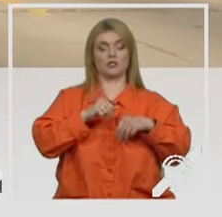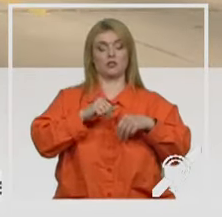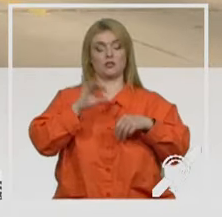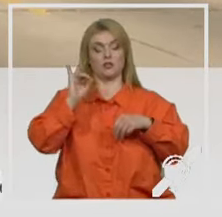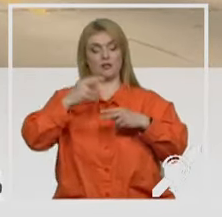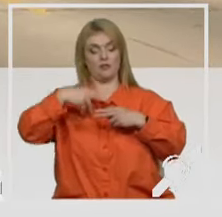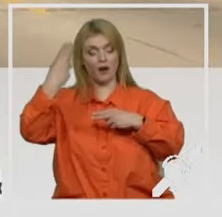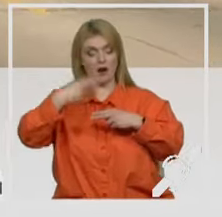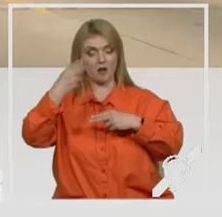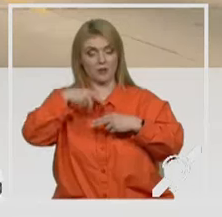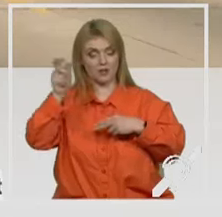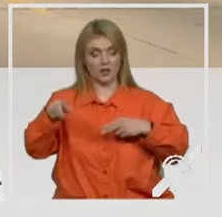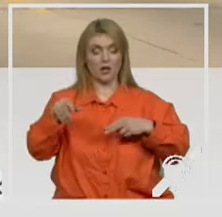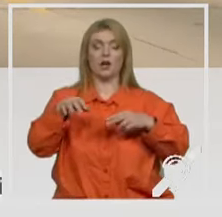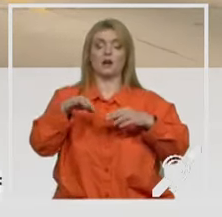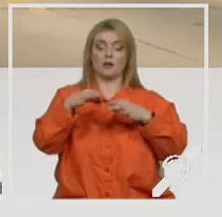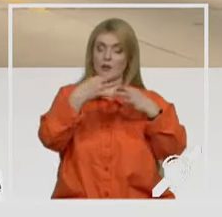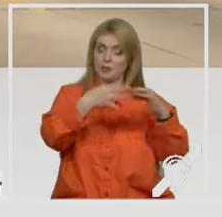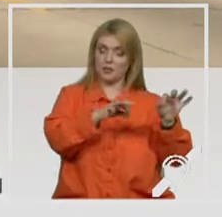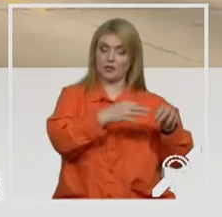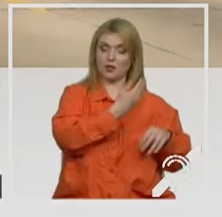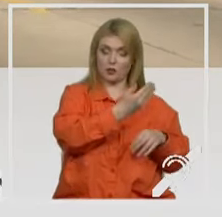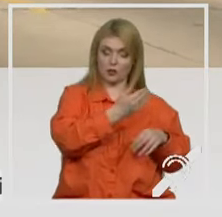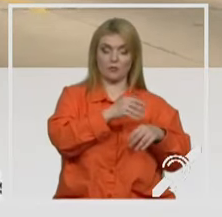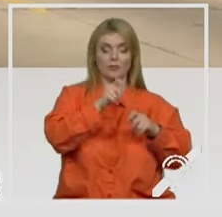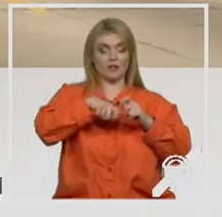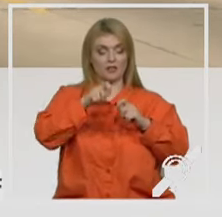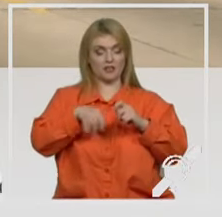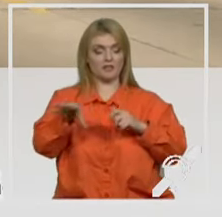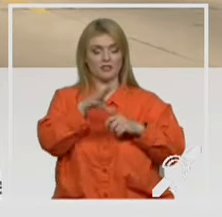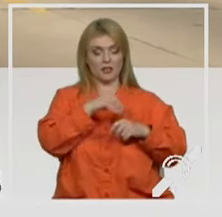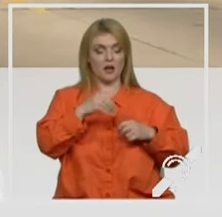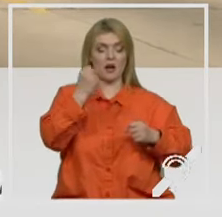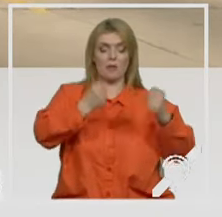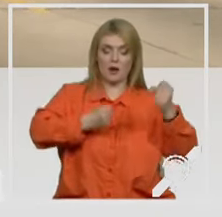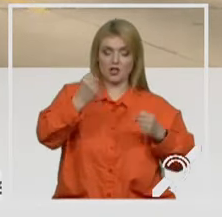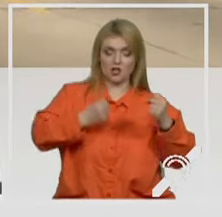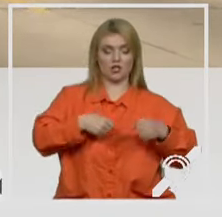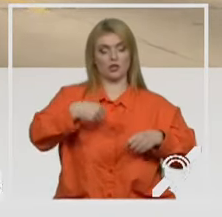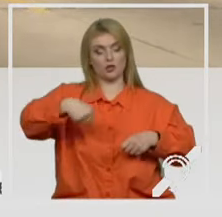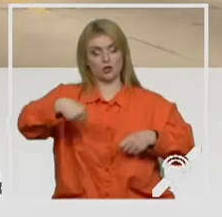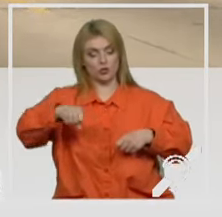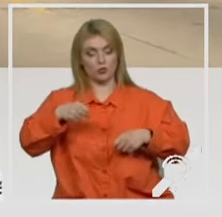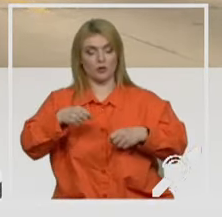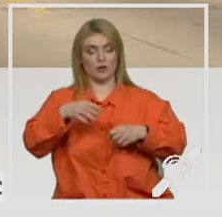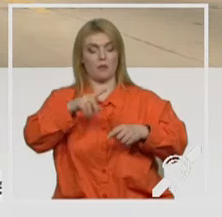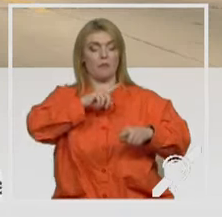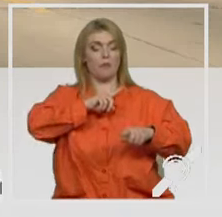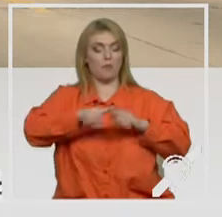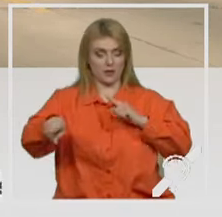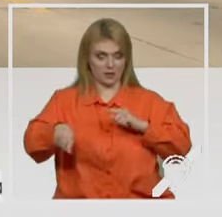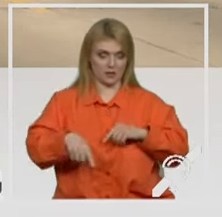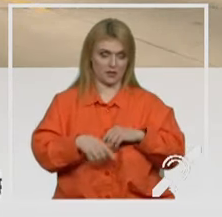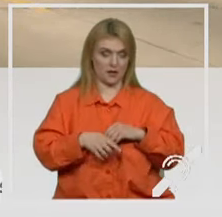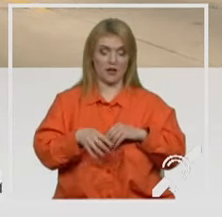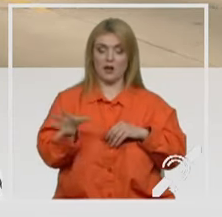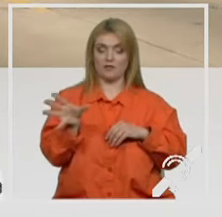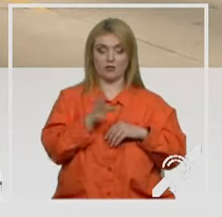vameșilor să efectueze controlele bagajelor și autovehicolelor mult mai repede decât până acum. Astfel, potrivit autorităților,